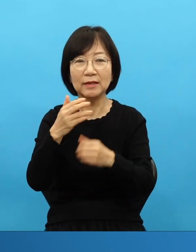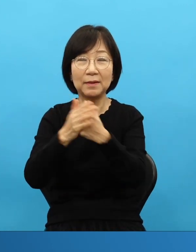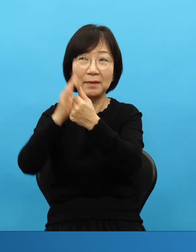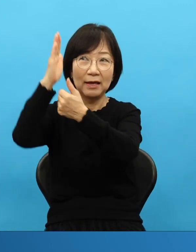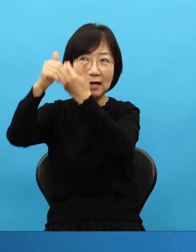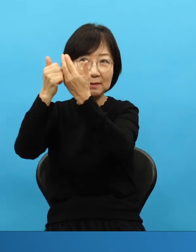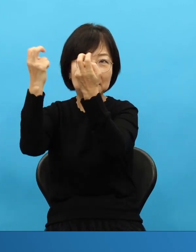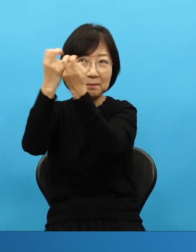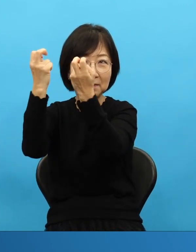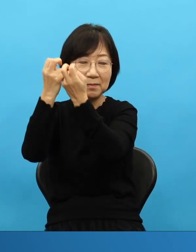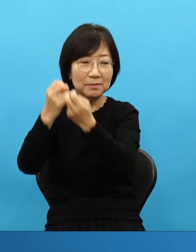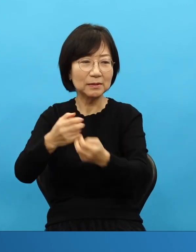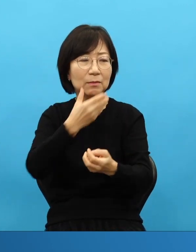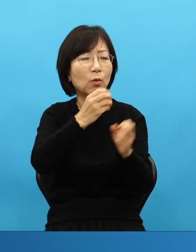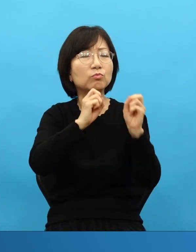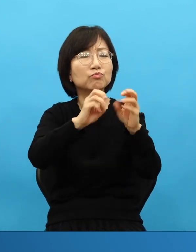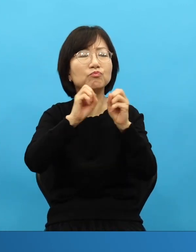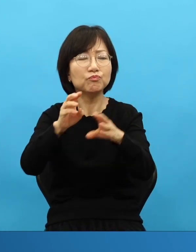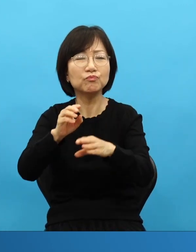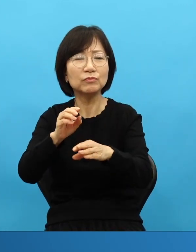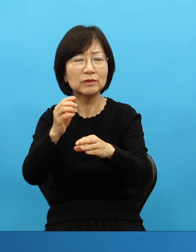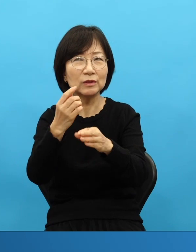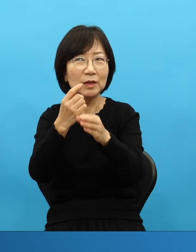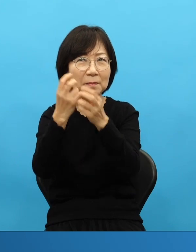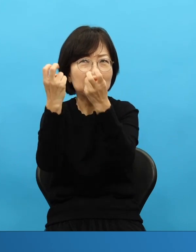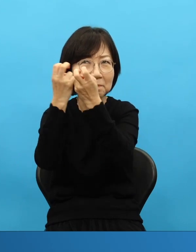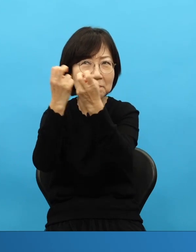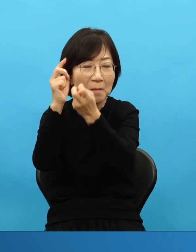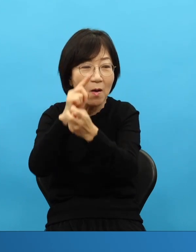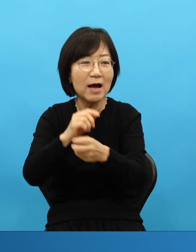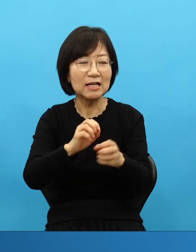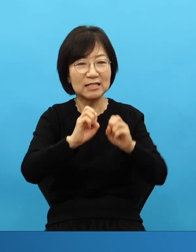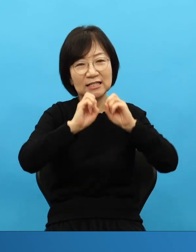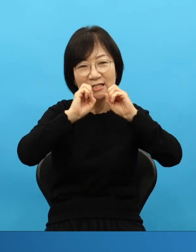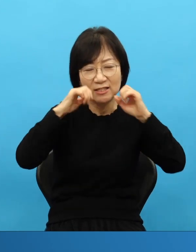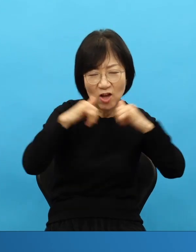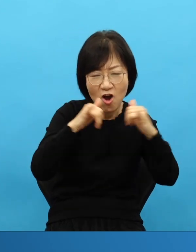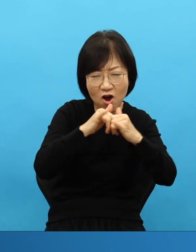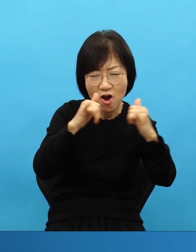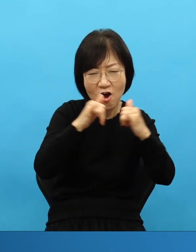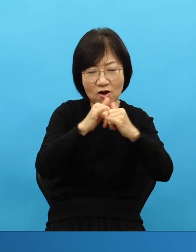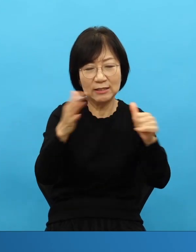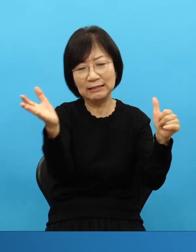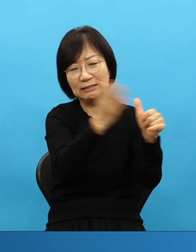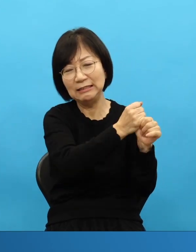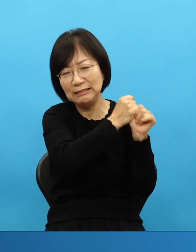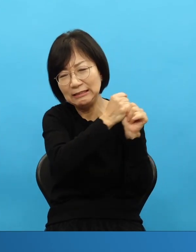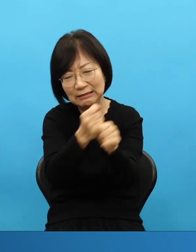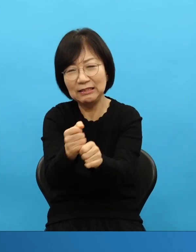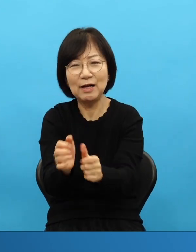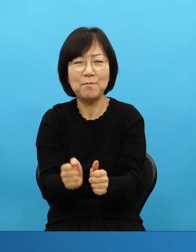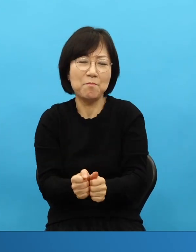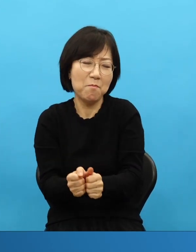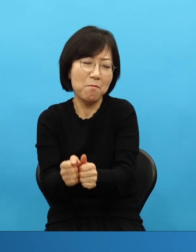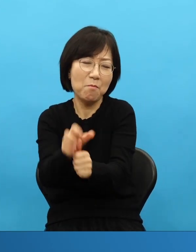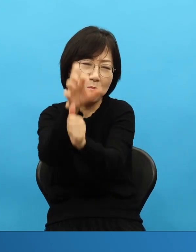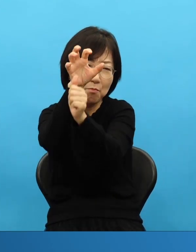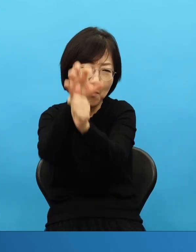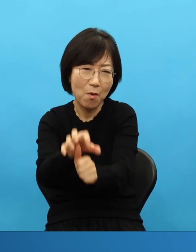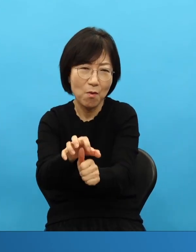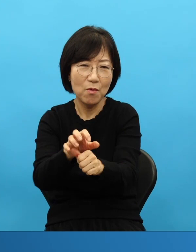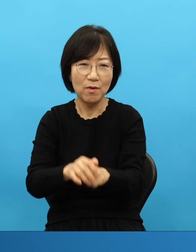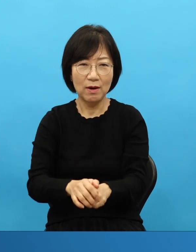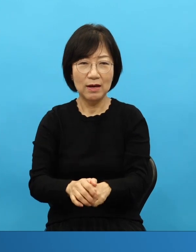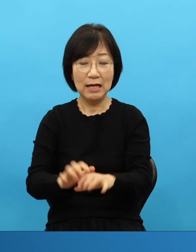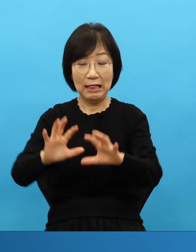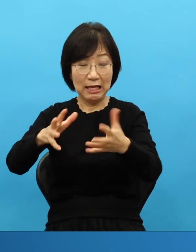그래서 전쟁, 포로, 속국, 나중에 유랑민 다 일어났다니까요. And that's why